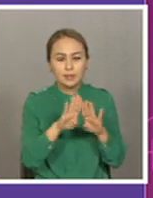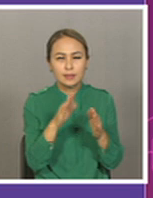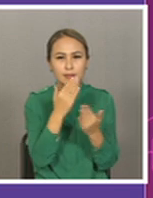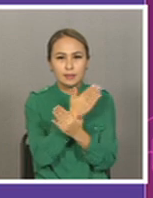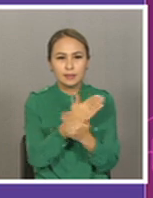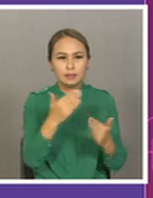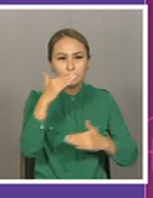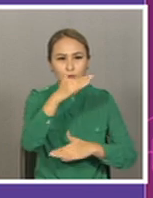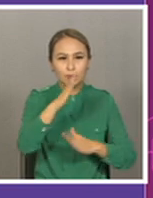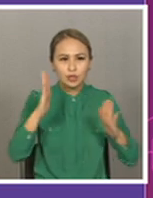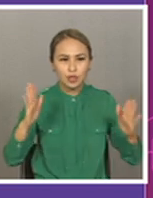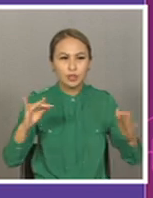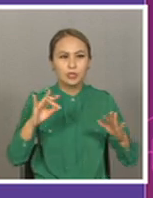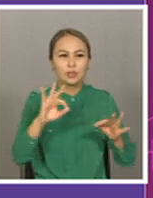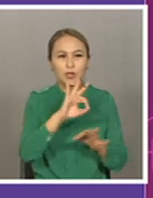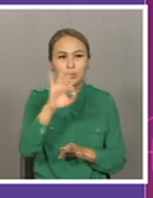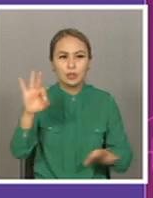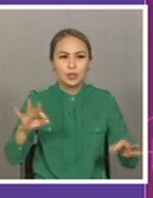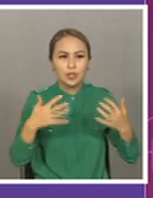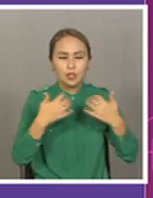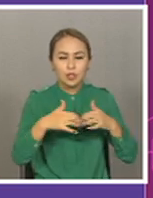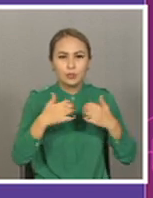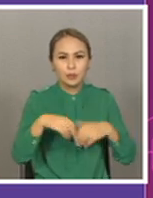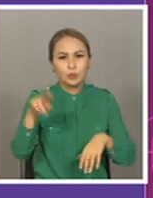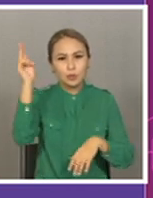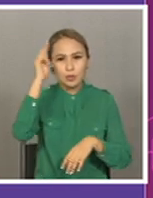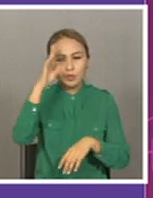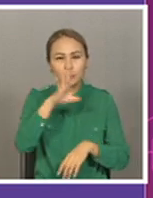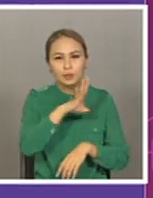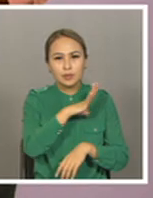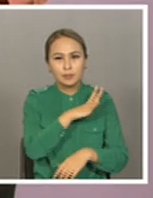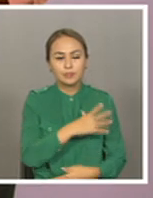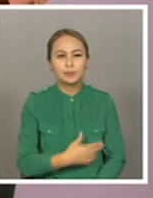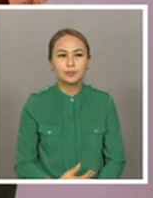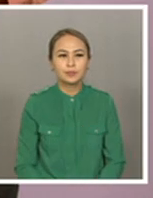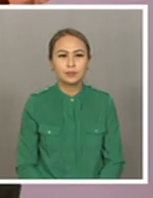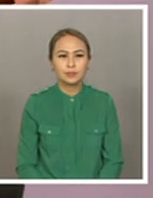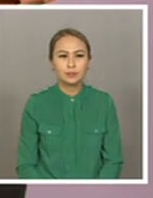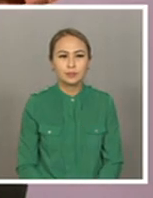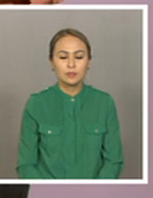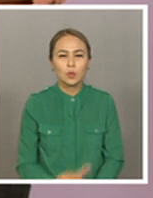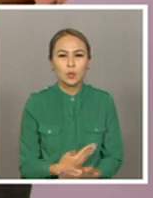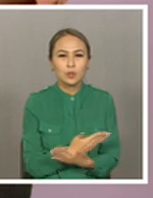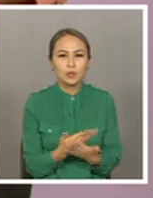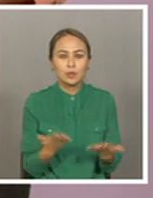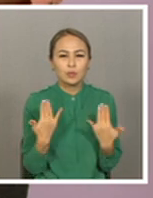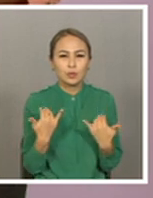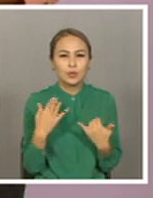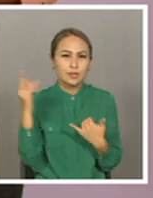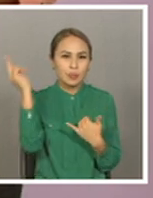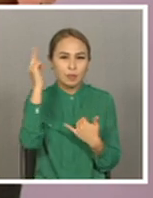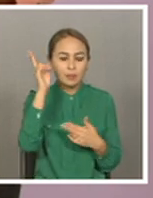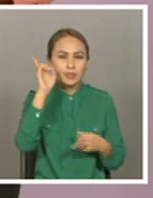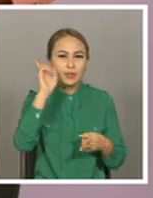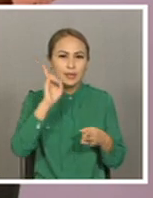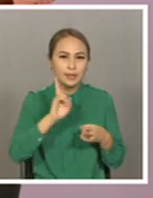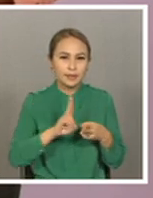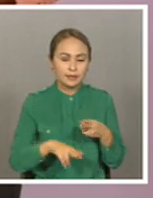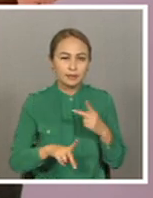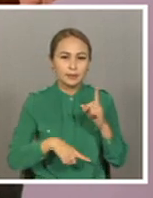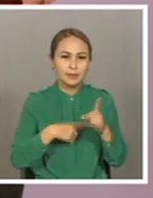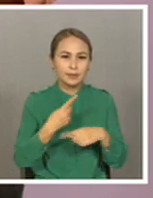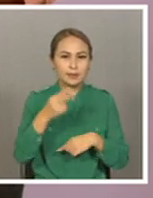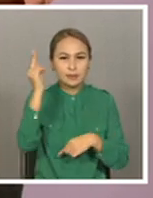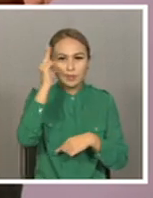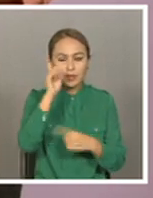төрт бұрыштың және шаршының ауданын есептеуді үйрендіңдер. Осымен бүгінгі сабағымыз аяқталды. Келесі